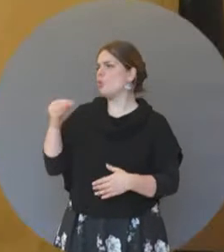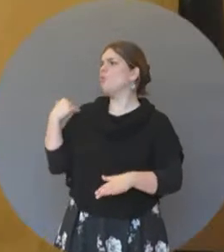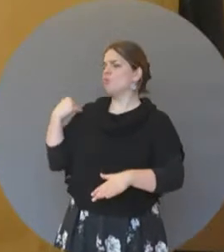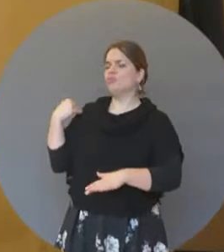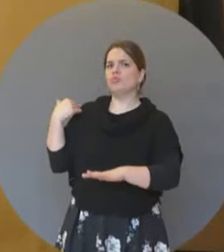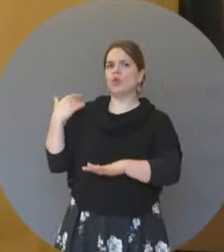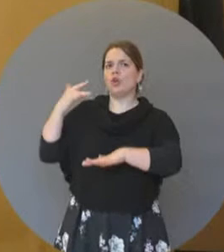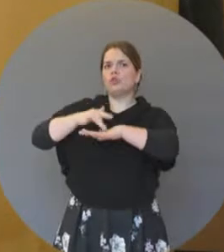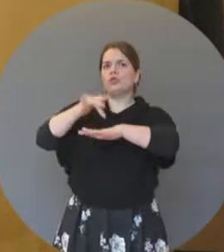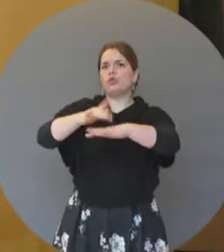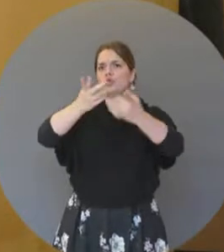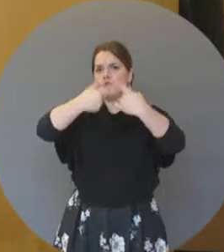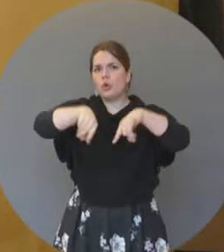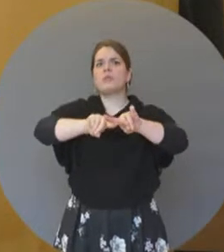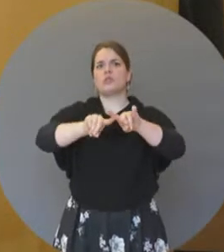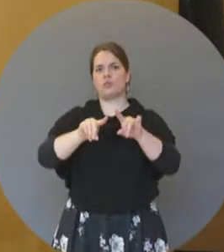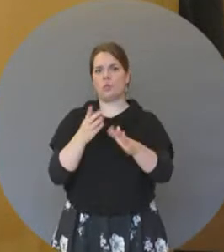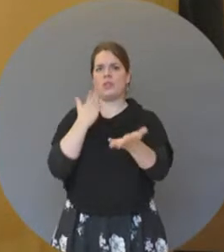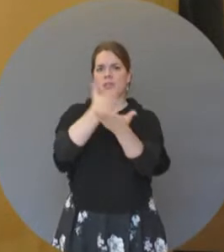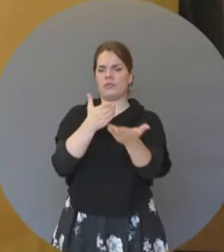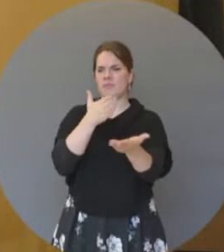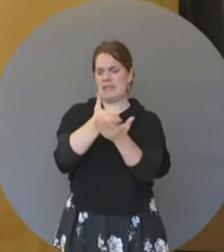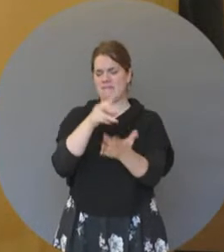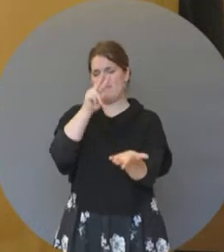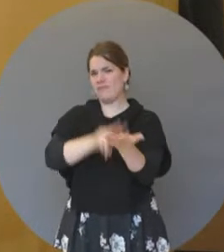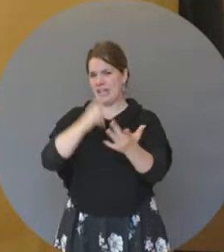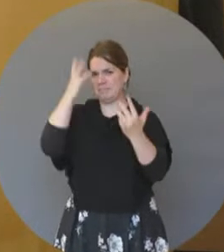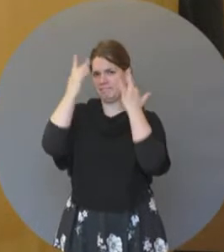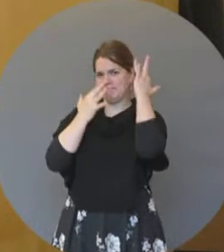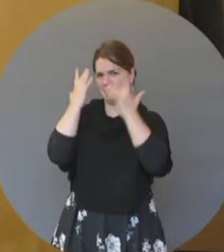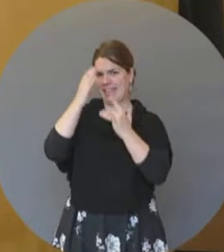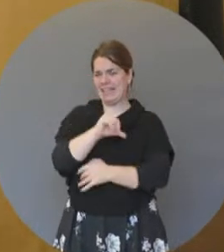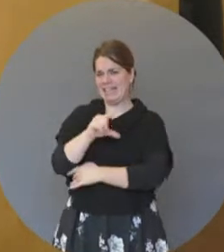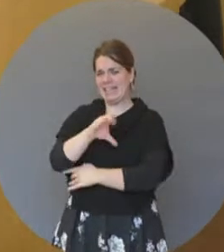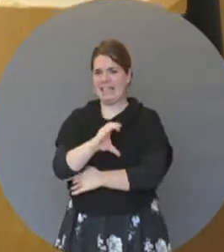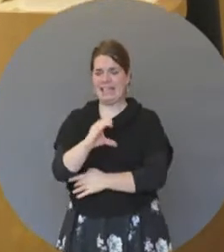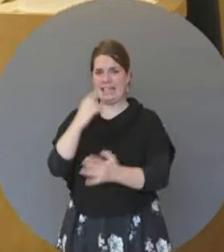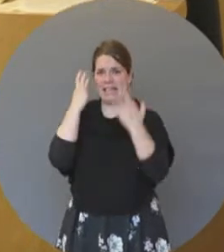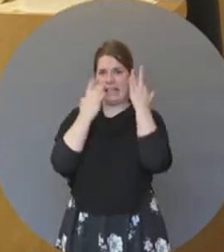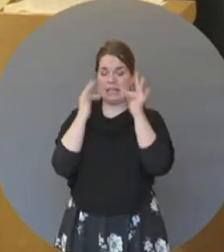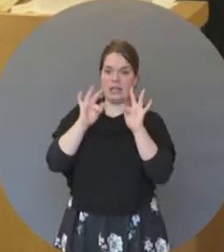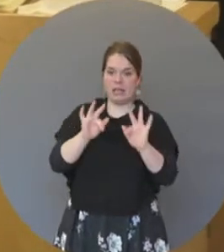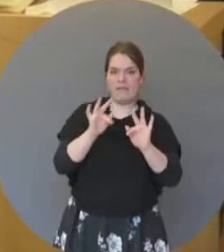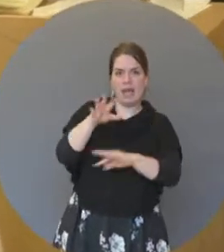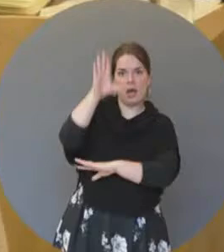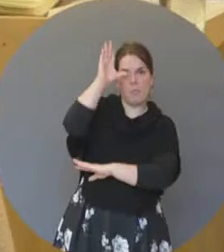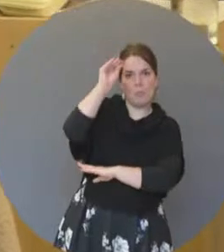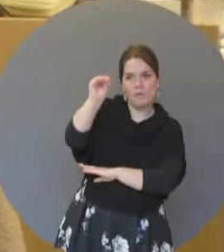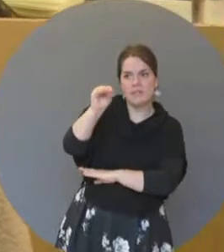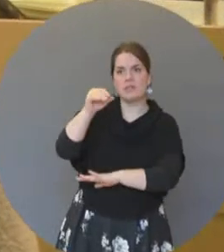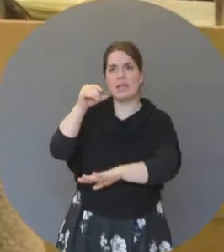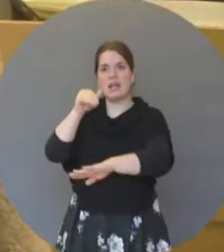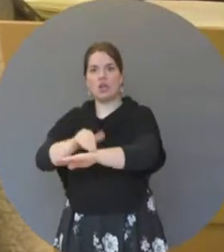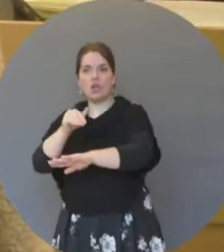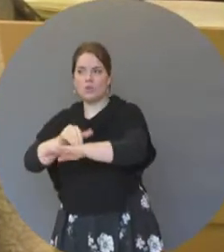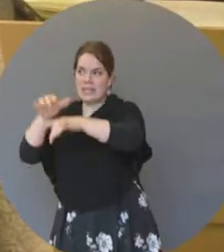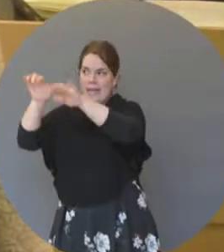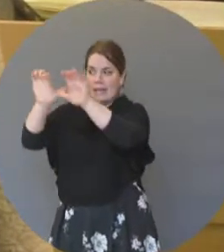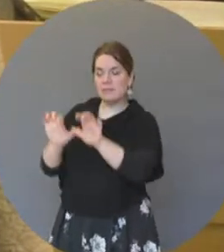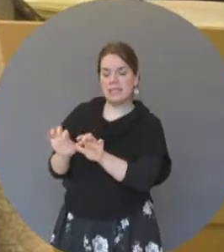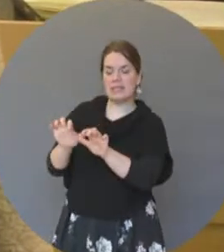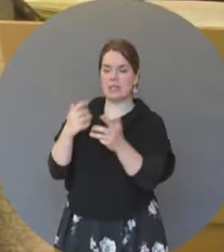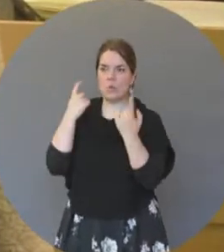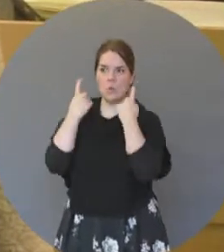et c'est vrai qu'il y a une grosse préoccupation des déclics actuellement à la fois des professionnels et des conseils d'administration en particulier